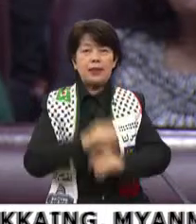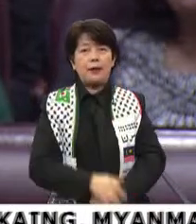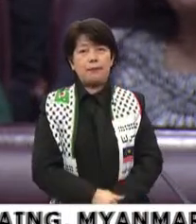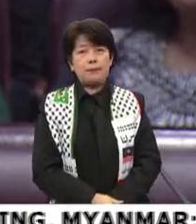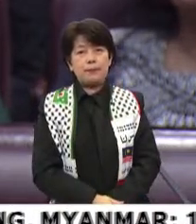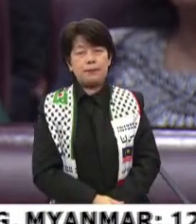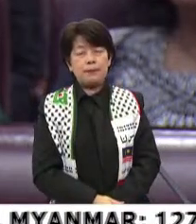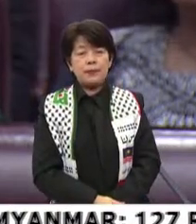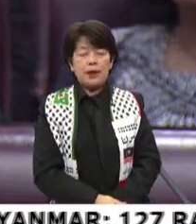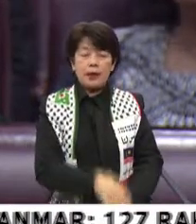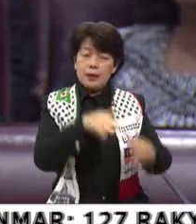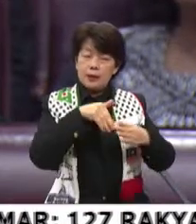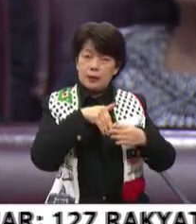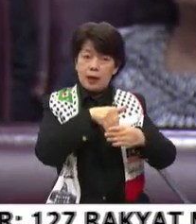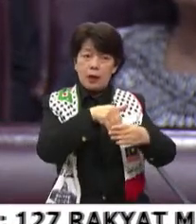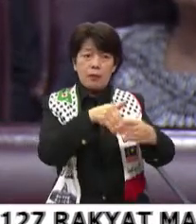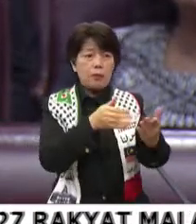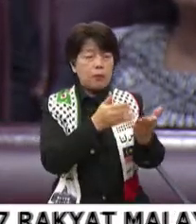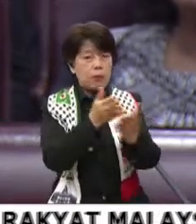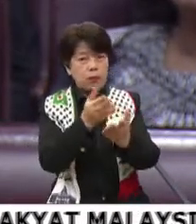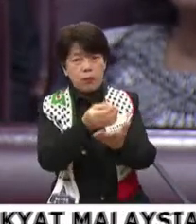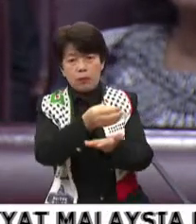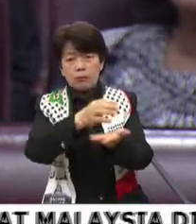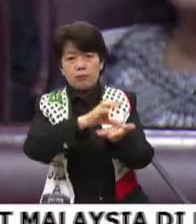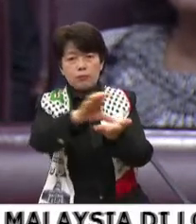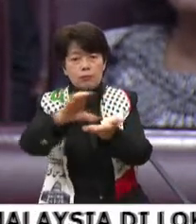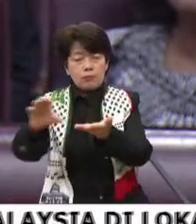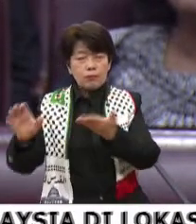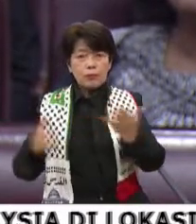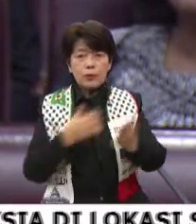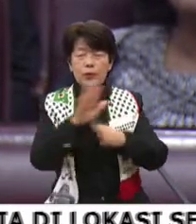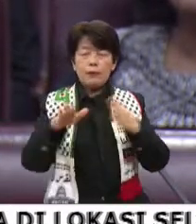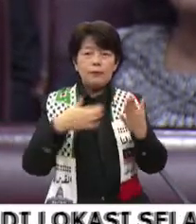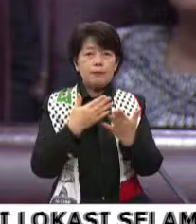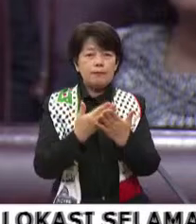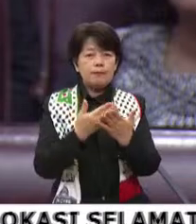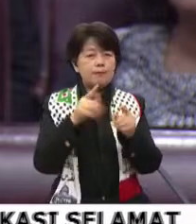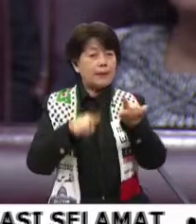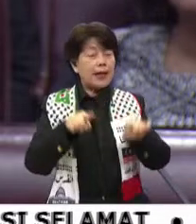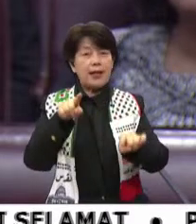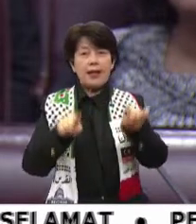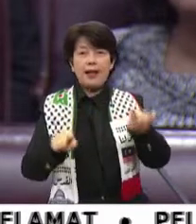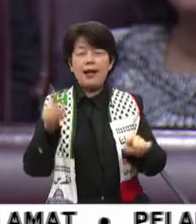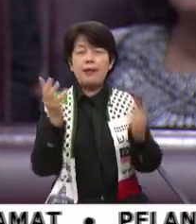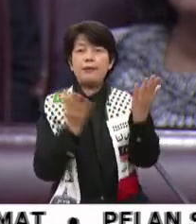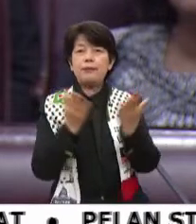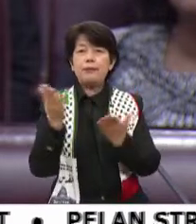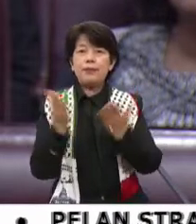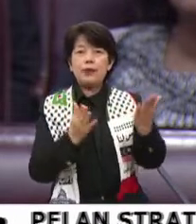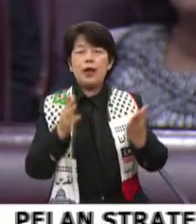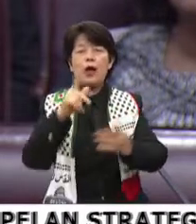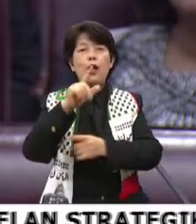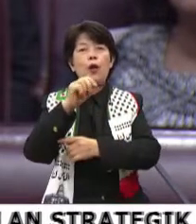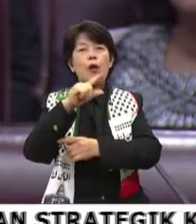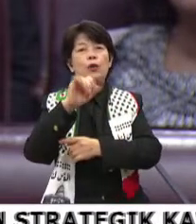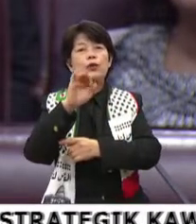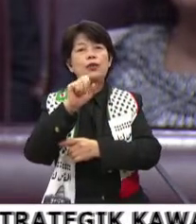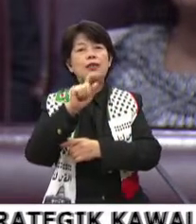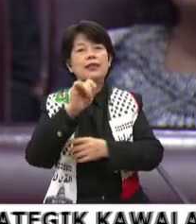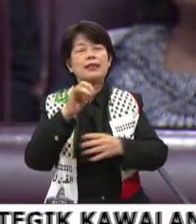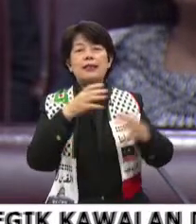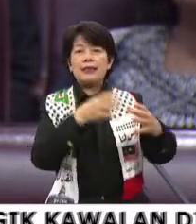melalui insentif ini Syarikat akan melaksanakan pelbagai perkhidmatan berkaitan logistik Dengan